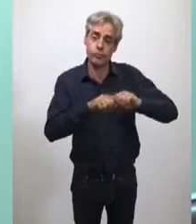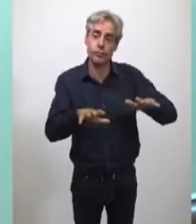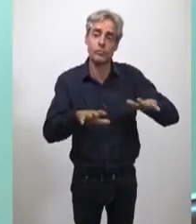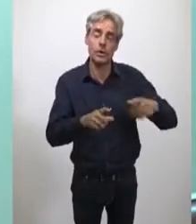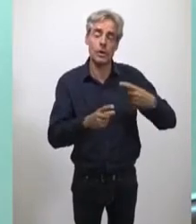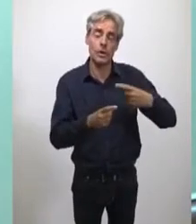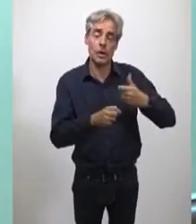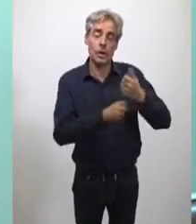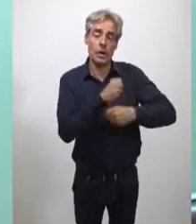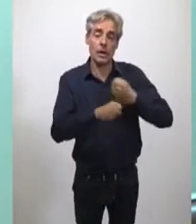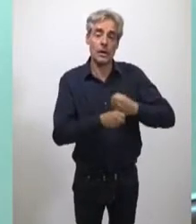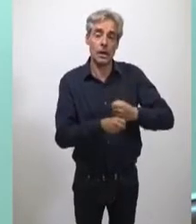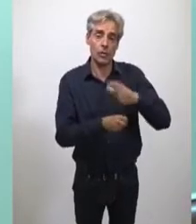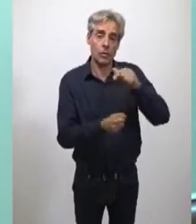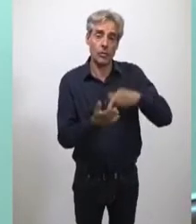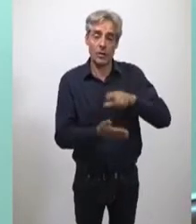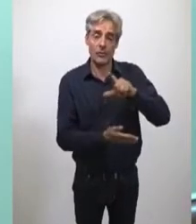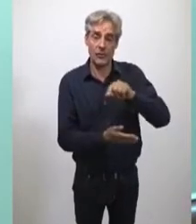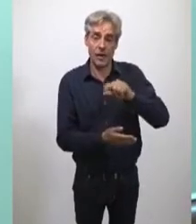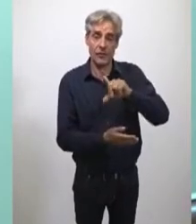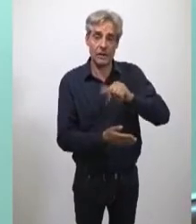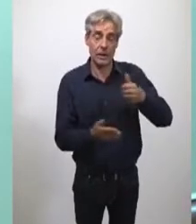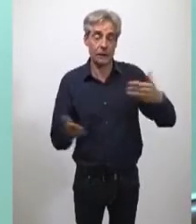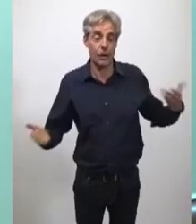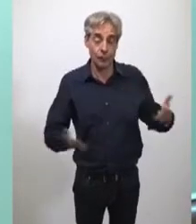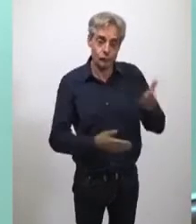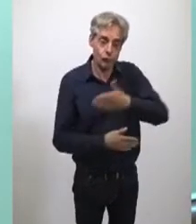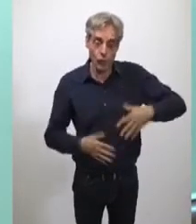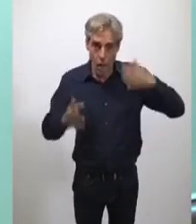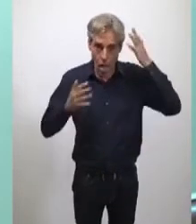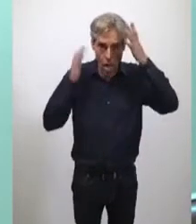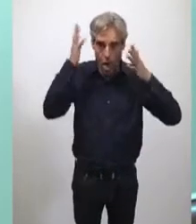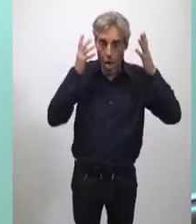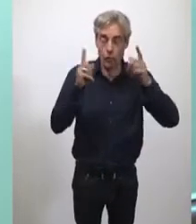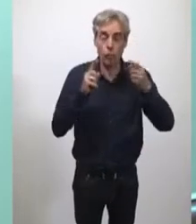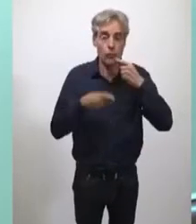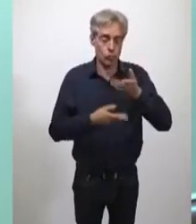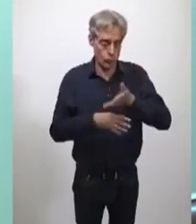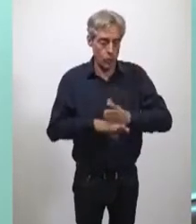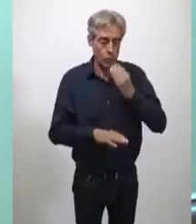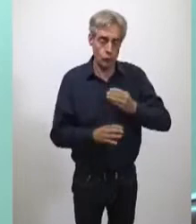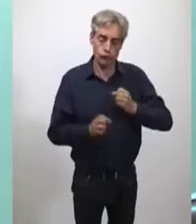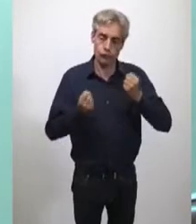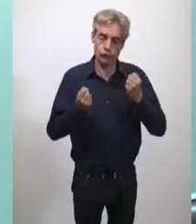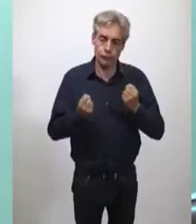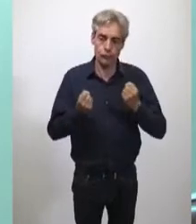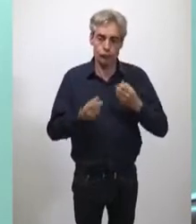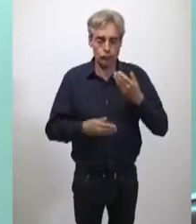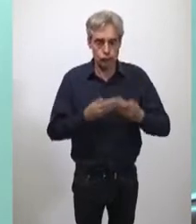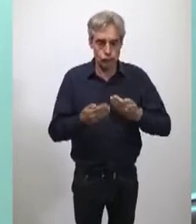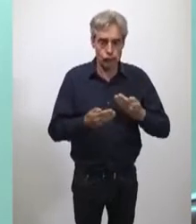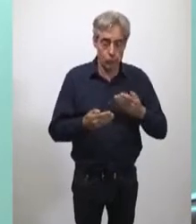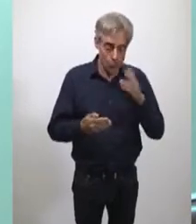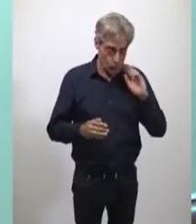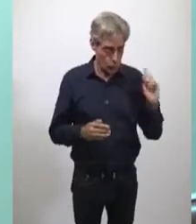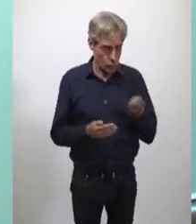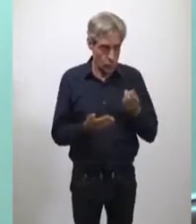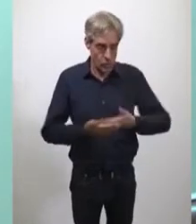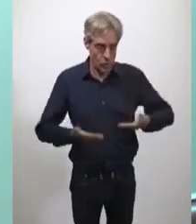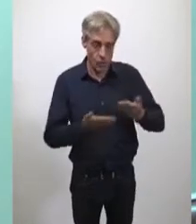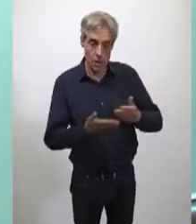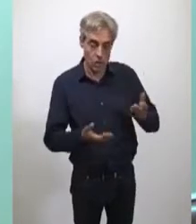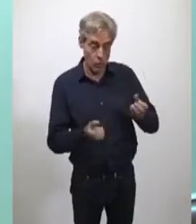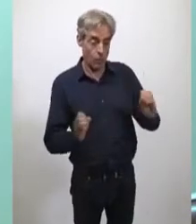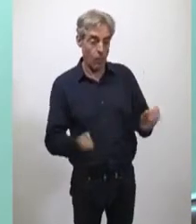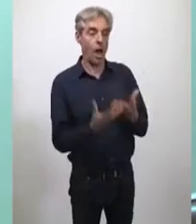cours de l'année écoulée. Voilà, je veux vous rassurer sur la façon dont nous sommes actuellement entièrement prêts à étudier dans l'urgence